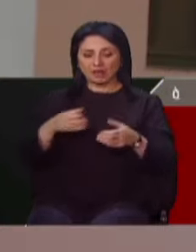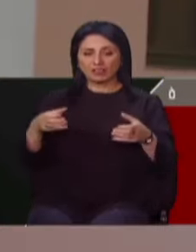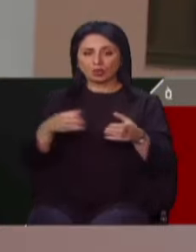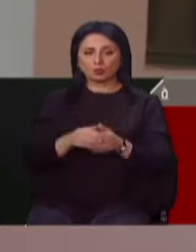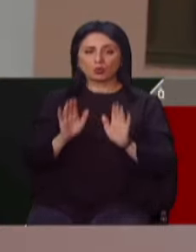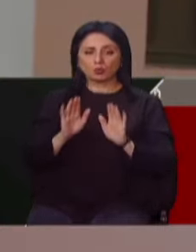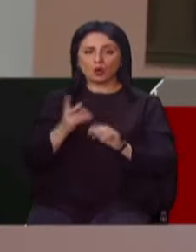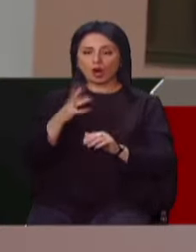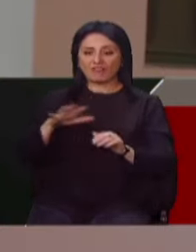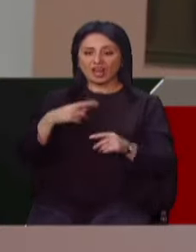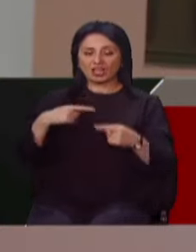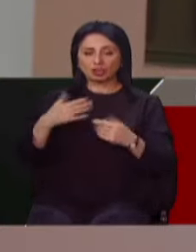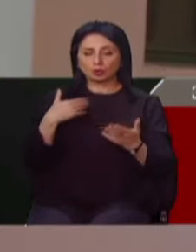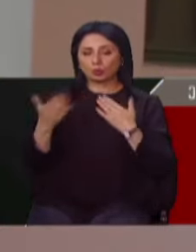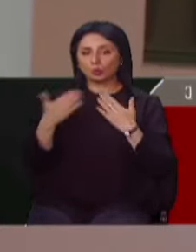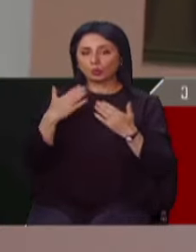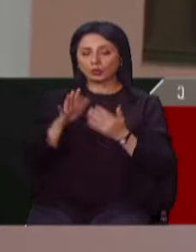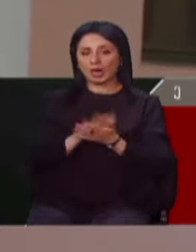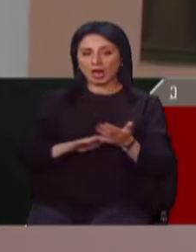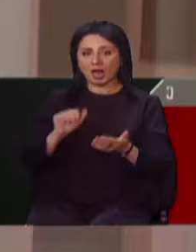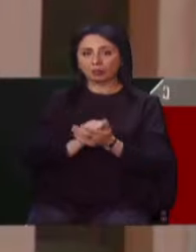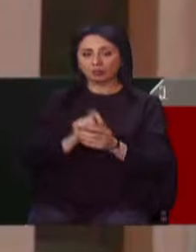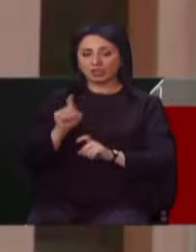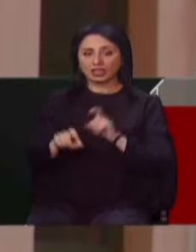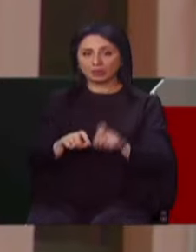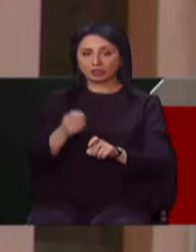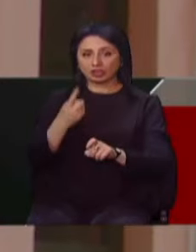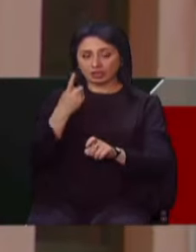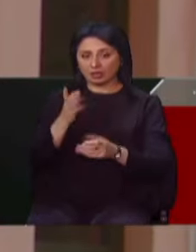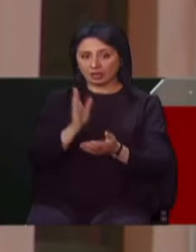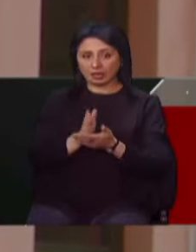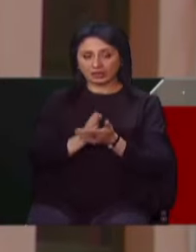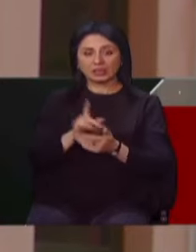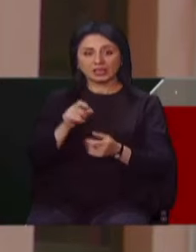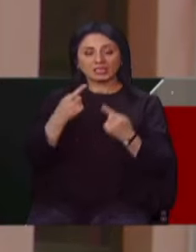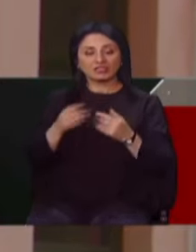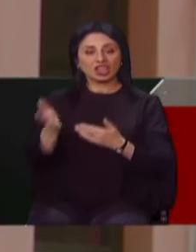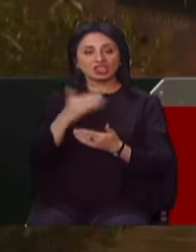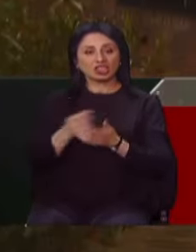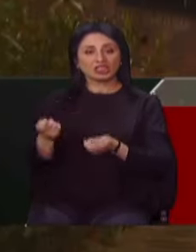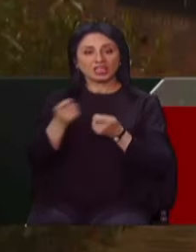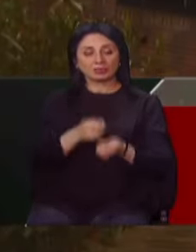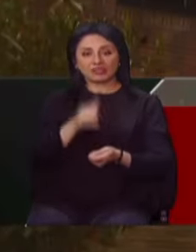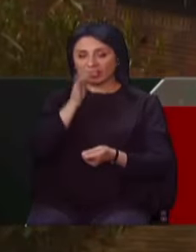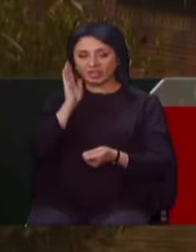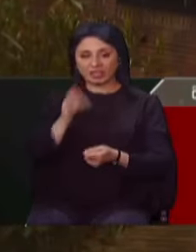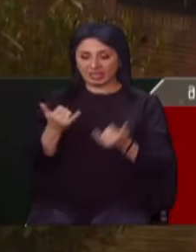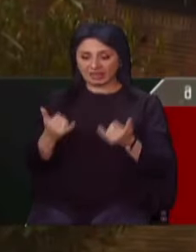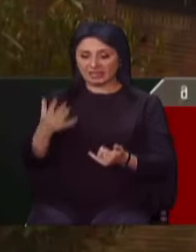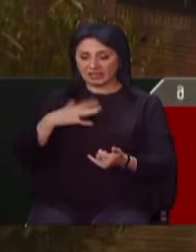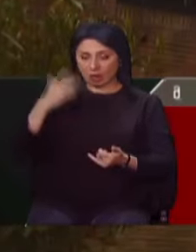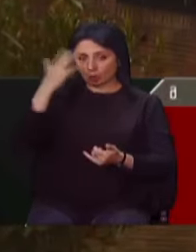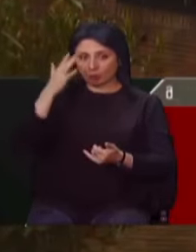გუნდისთვის მხოლოდ ორ ქვეყანას შორის ურთიერთობების გაფუჭებისკენ გადადგმული კიდევ ერთი ნაბიჯია და სხვა შედეგის მომტანი ის ვერ იქნება. დღეს